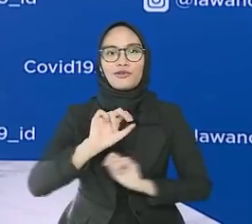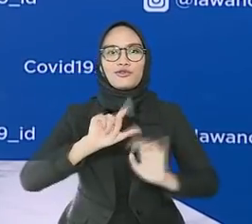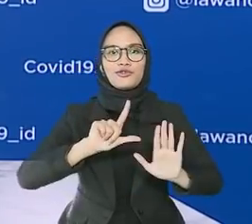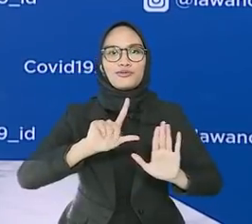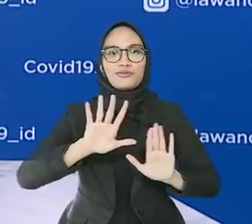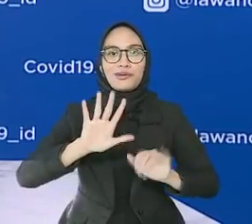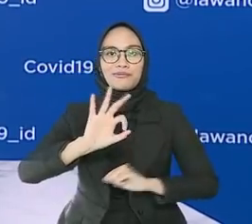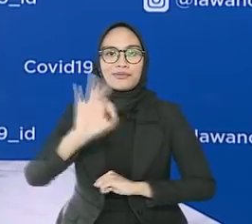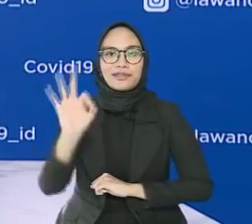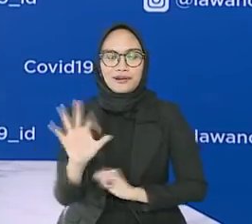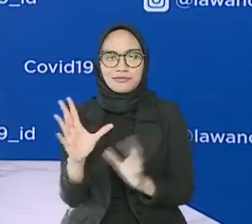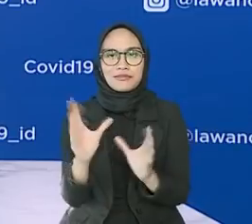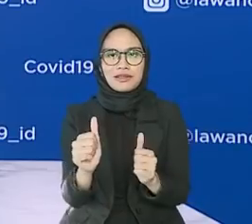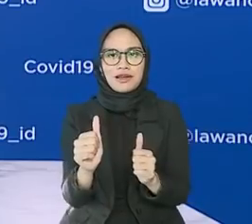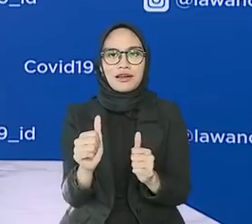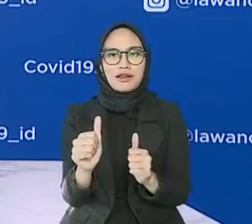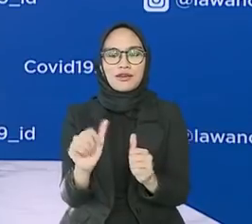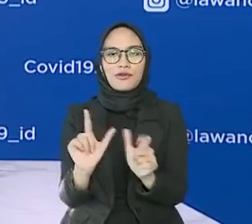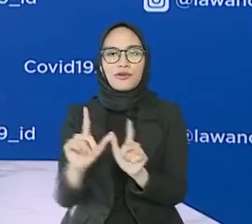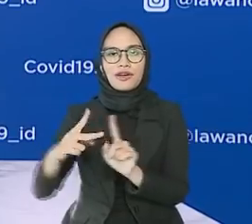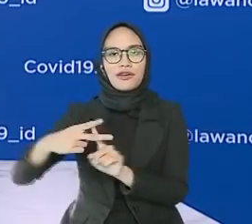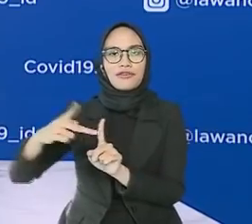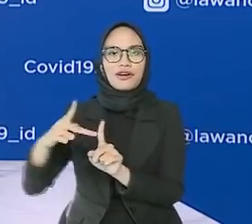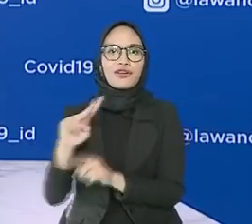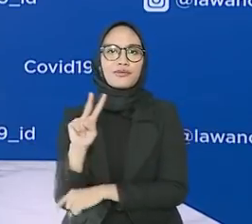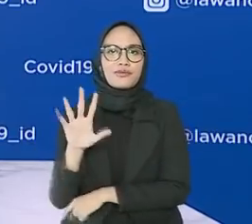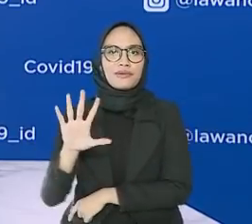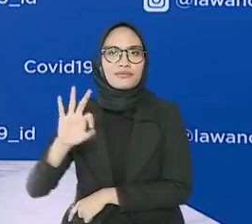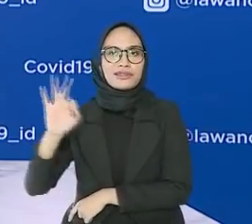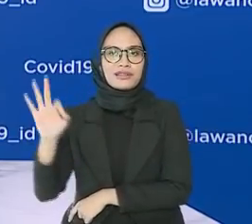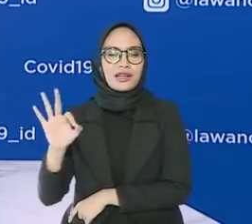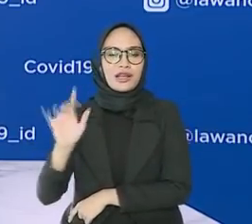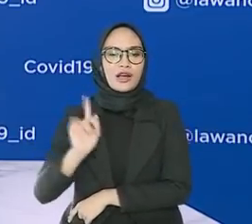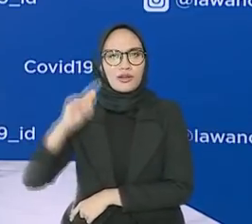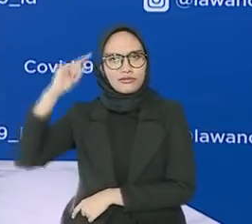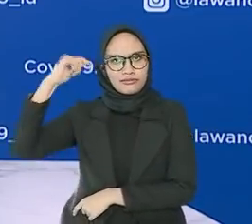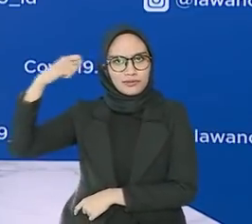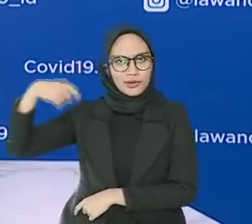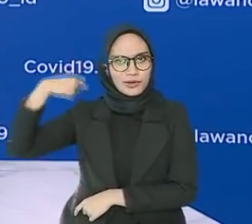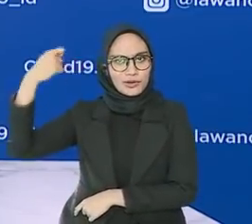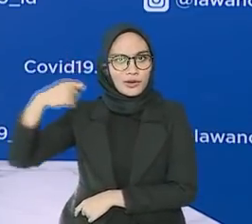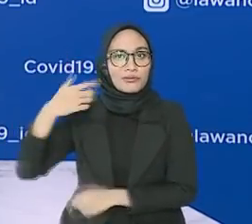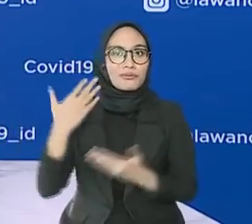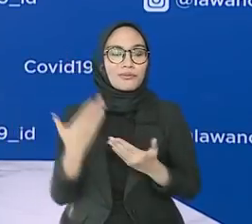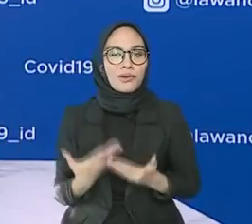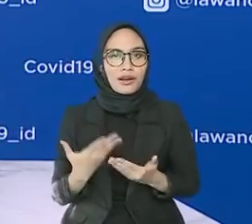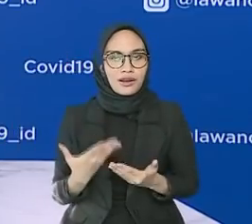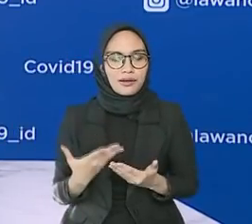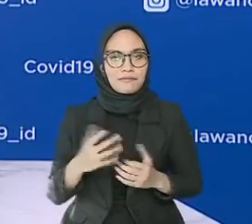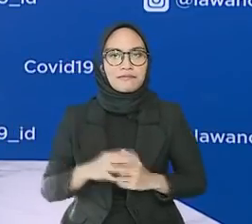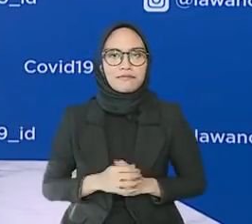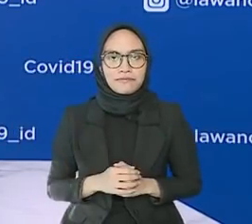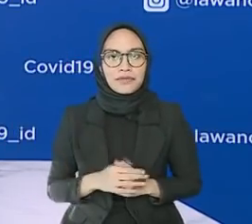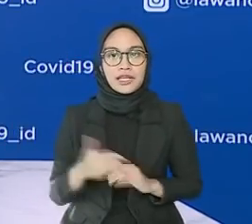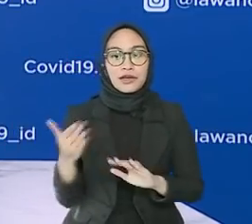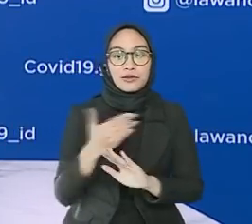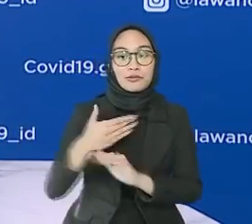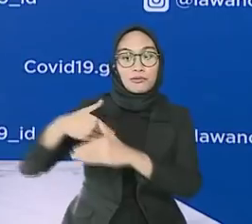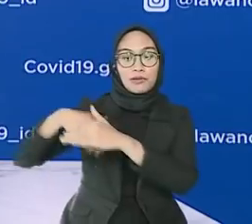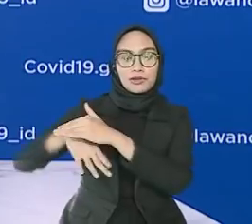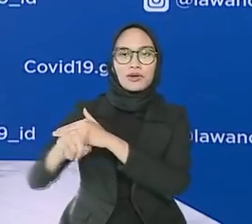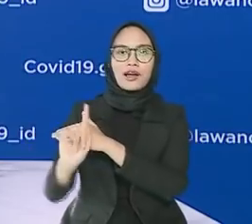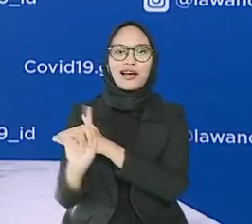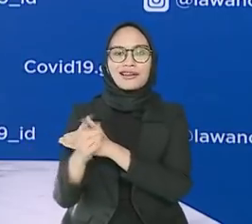25%. Selain itu, untuk bioskop yang berlokasi di zona oranye, screening akan dilakukan dengan